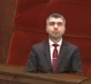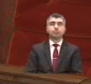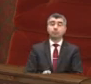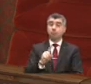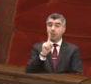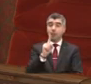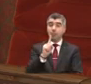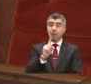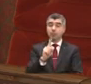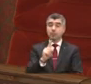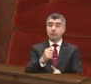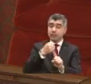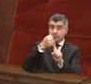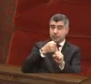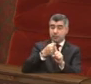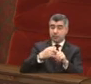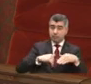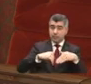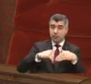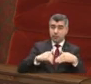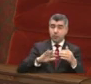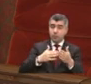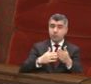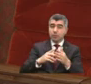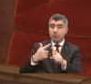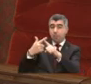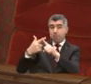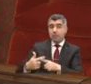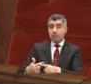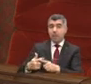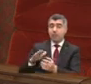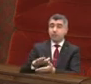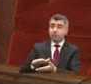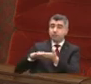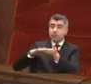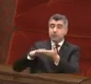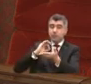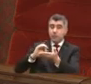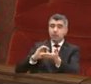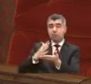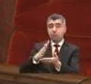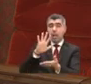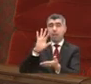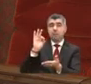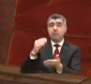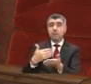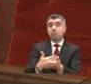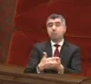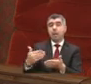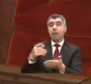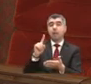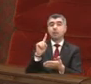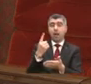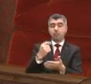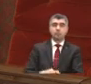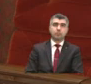إنجاز هذا الخط تيتطلب تعبئة اعتمادات مالية مهمة تتقارب 50 مليار درهم،